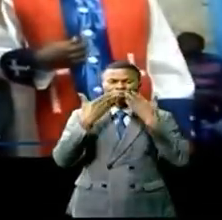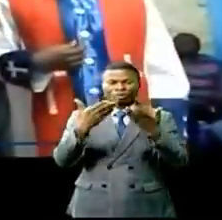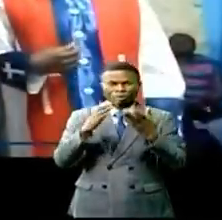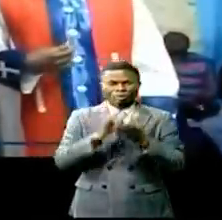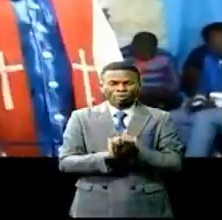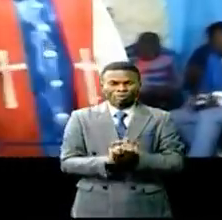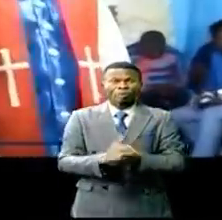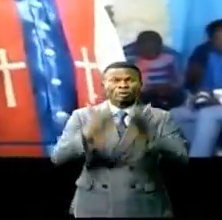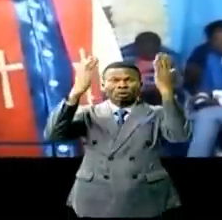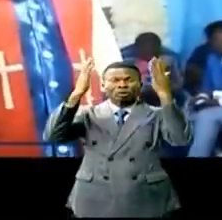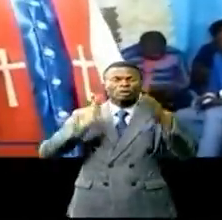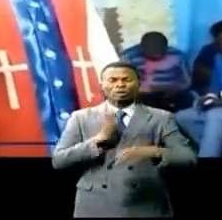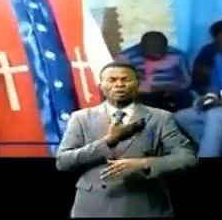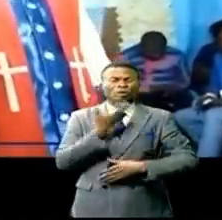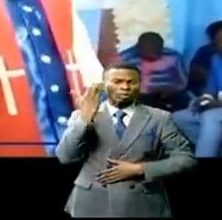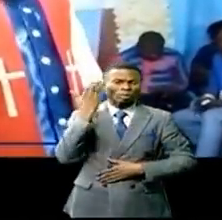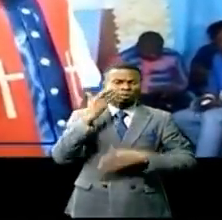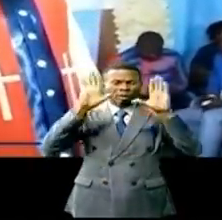à